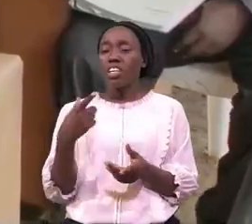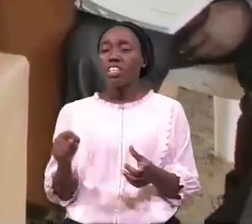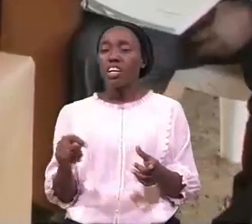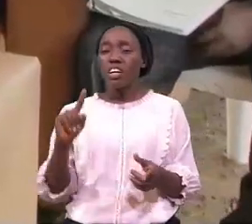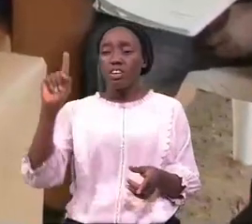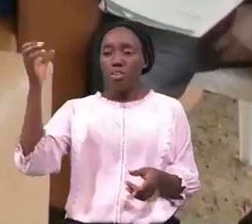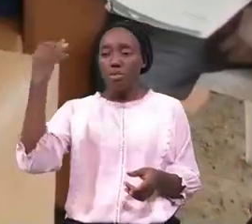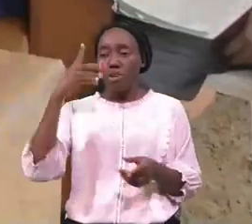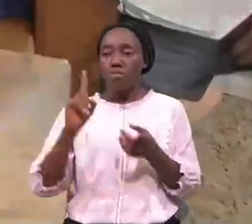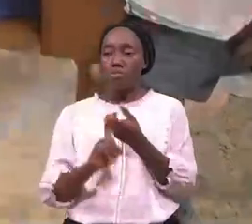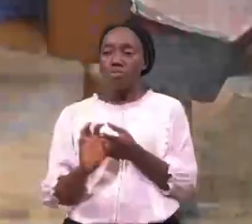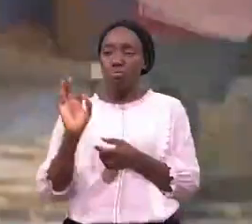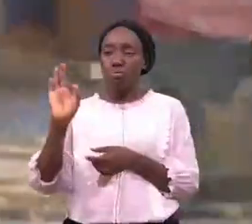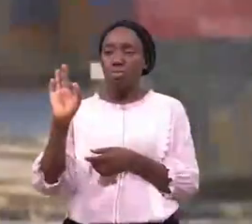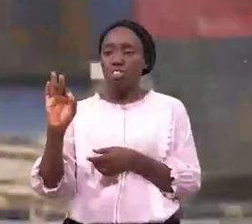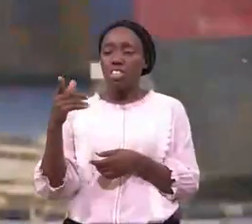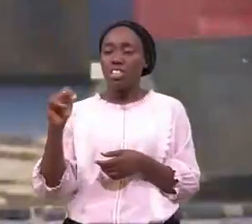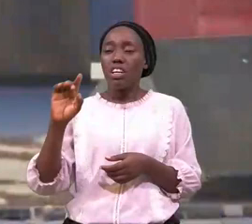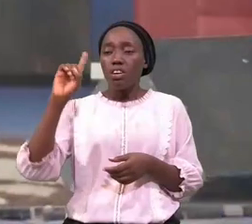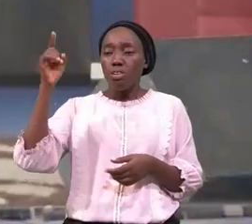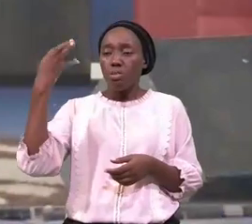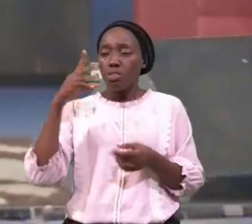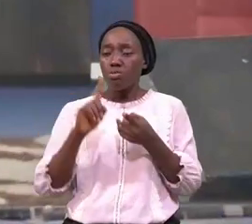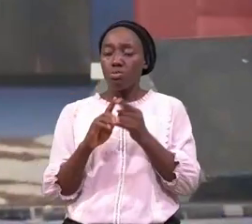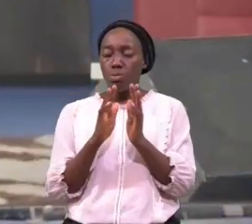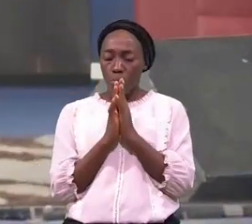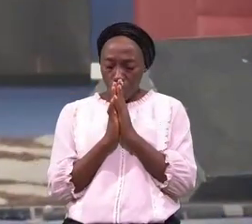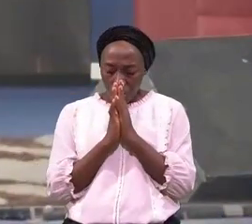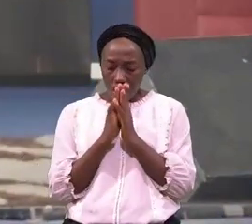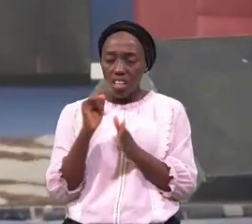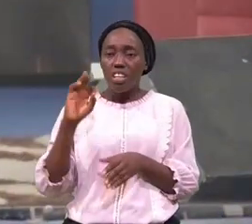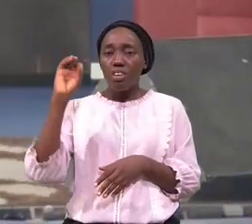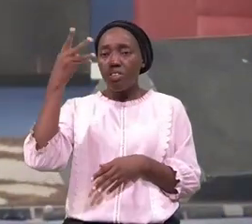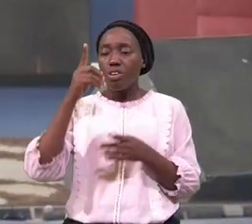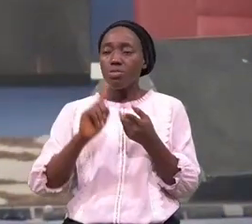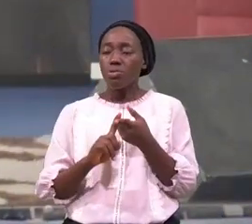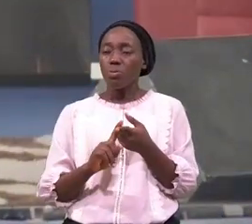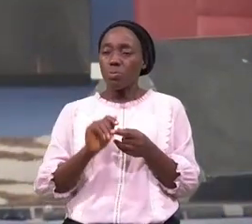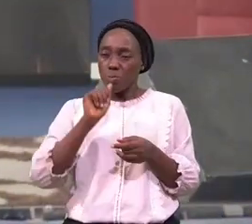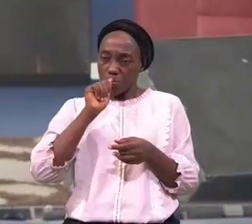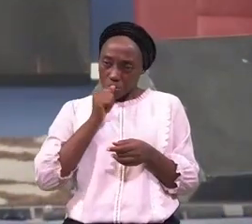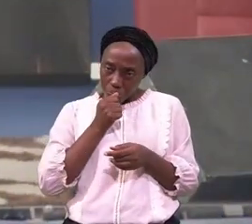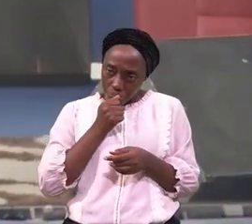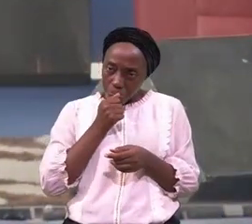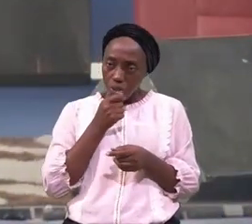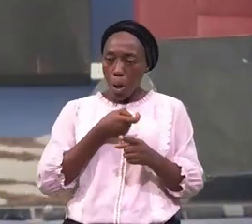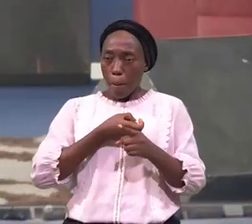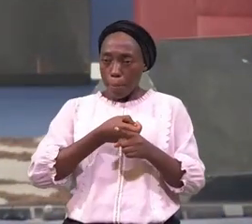La grâce pour prêcher. La grâce pour prier. La grâce pour supporter les